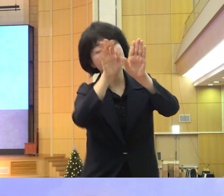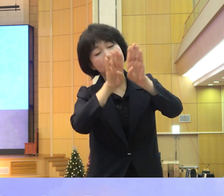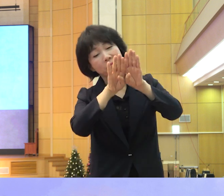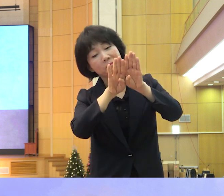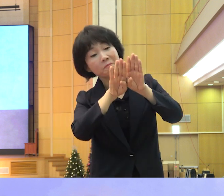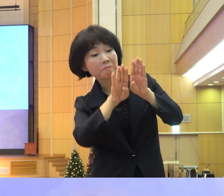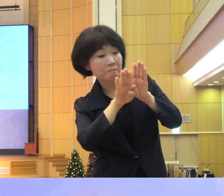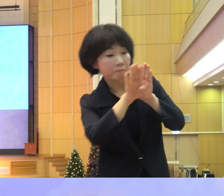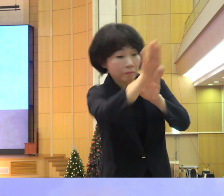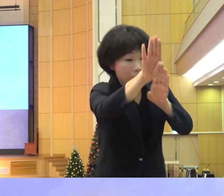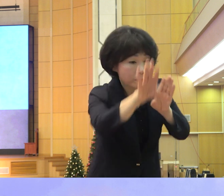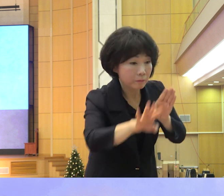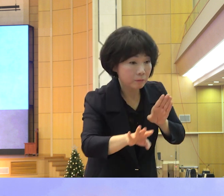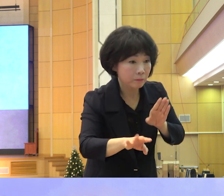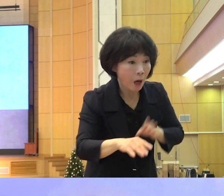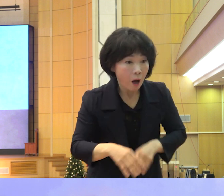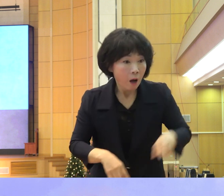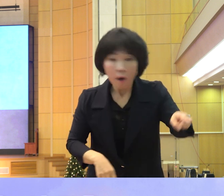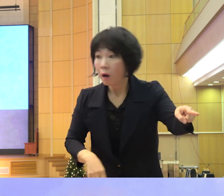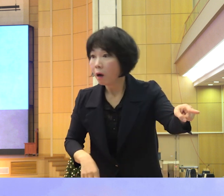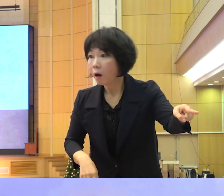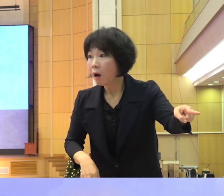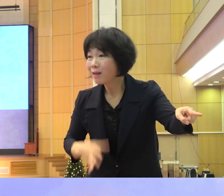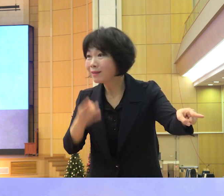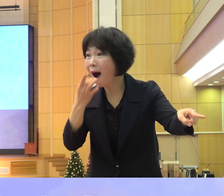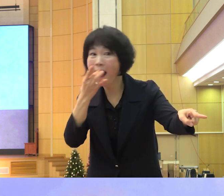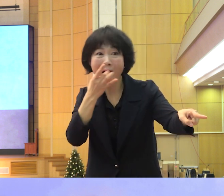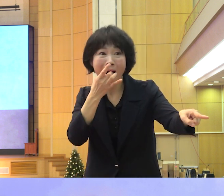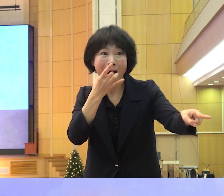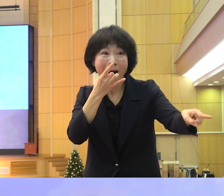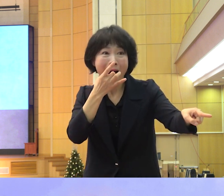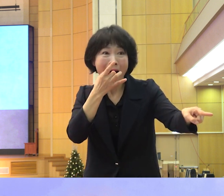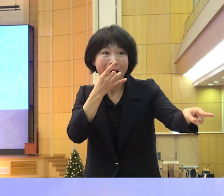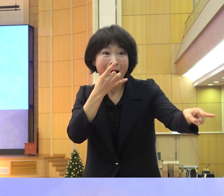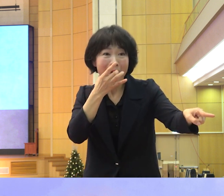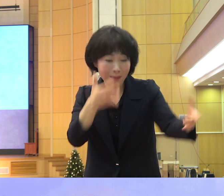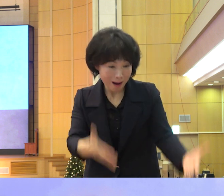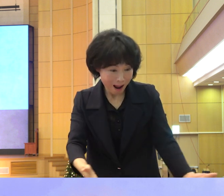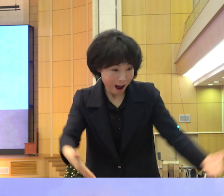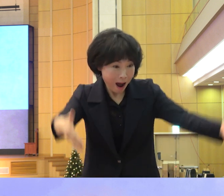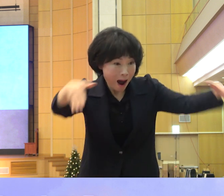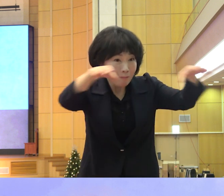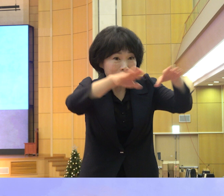걸 갖다 놨는데 납작 보리쌀하고 섞여 있더라고.